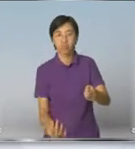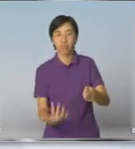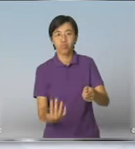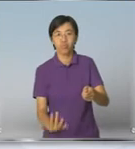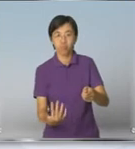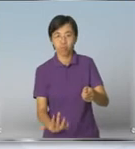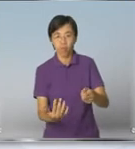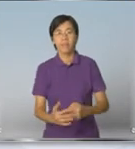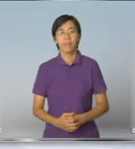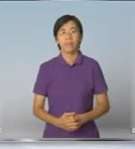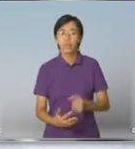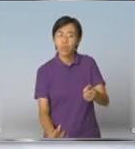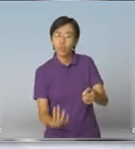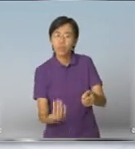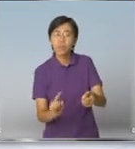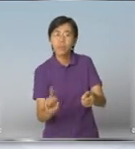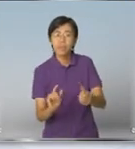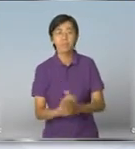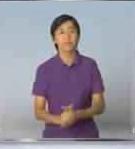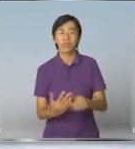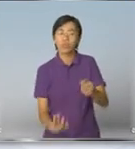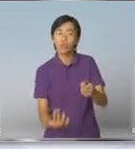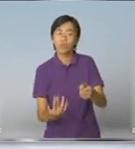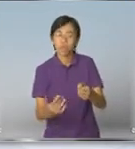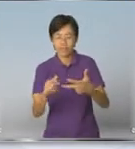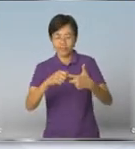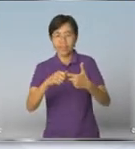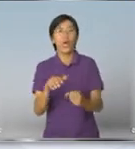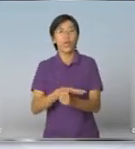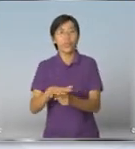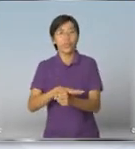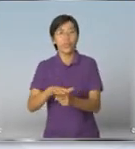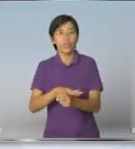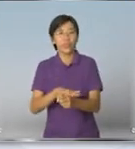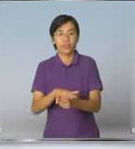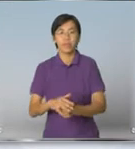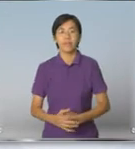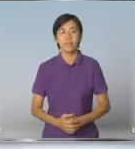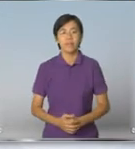ะคะ อ๋อครับใช้ไฟประมาณไหน ไฟประมาณปานกลางก่อนนะคะ